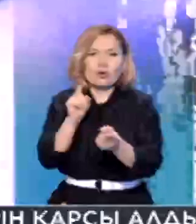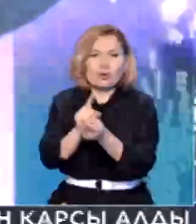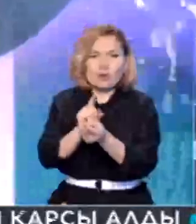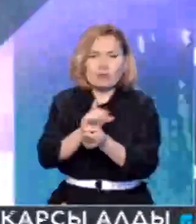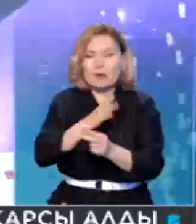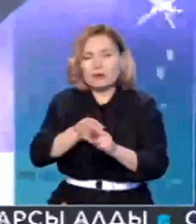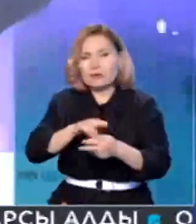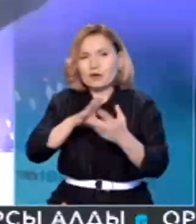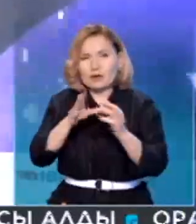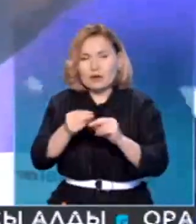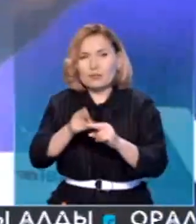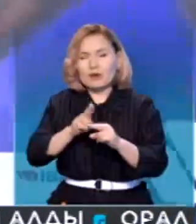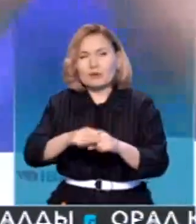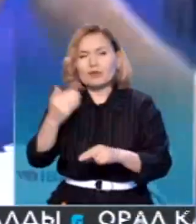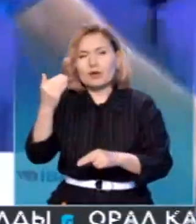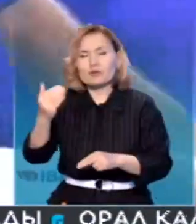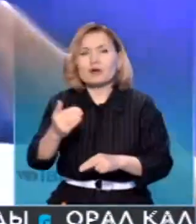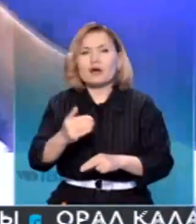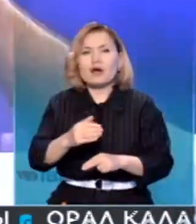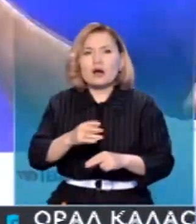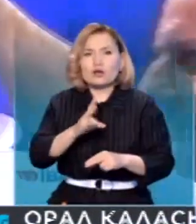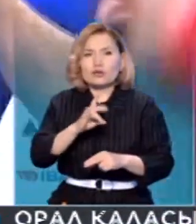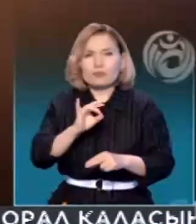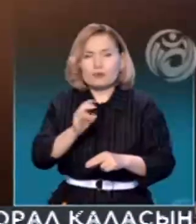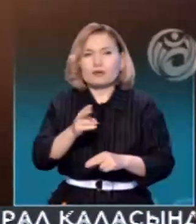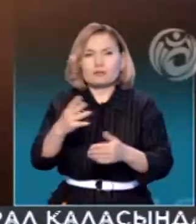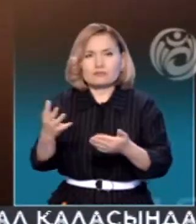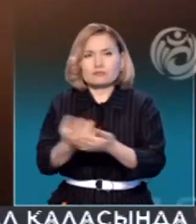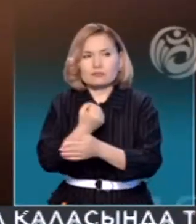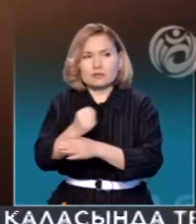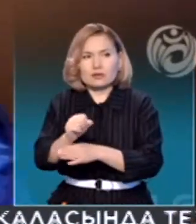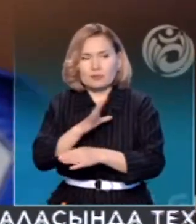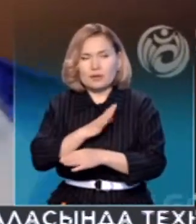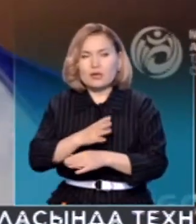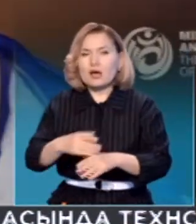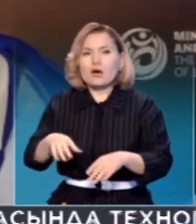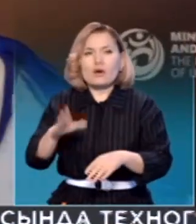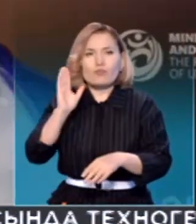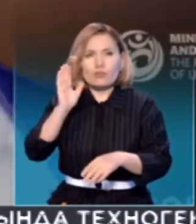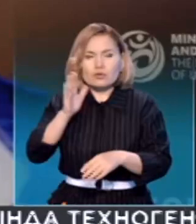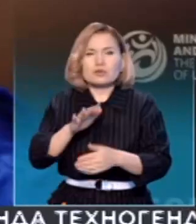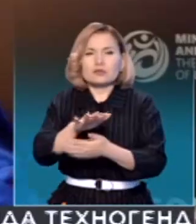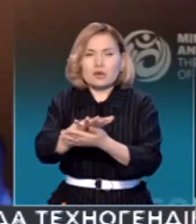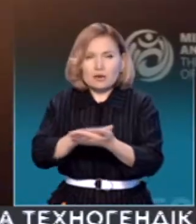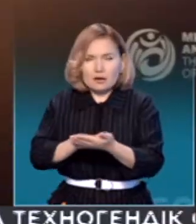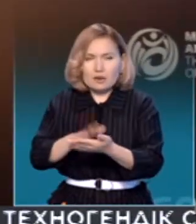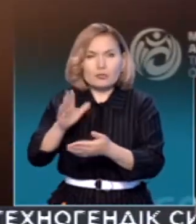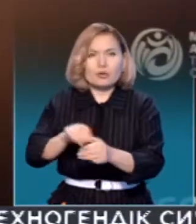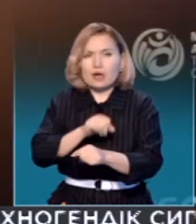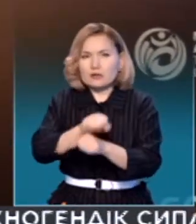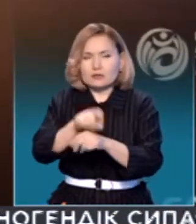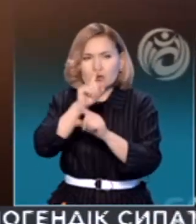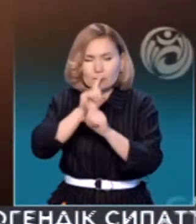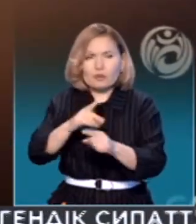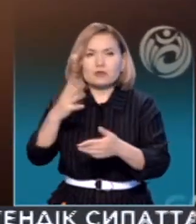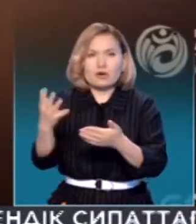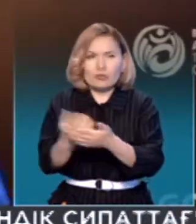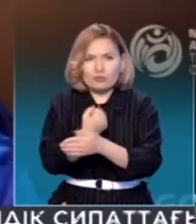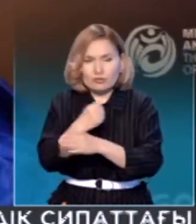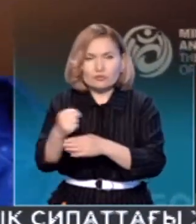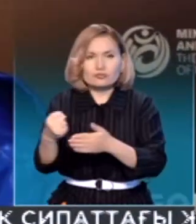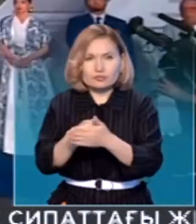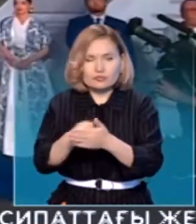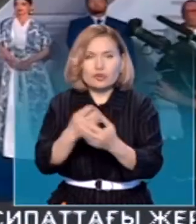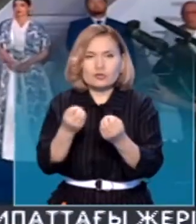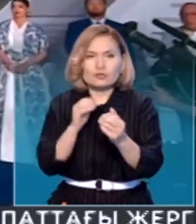жолы қарсыласын әбден зерттеген Нұрбектің қанжығасы майланды. Бұл мен тоқтамаймыз. Аллағасы үлкен белесер әлі алда. Рахмет